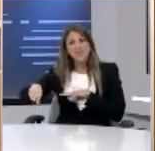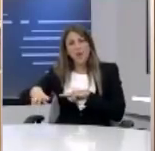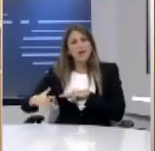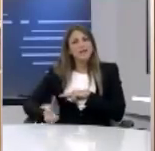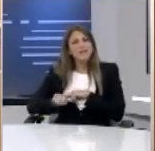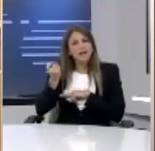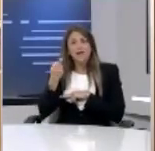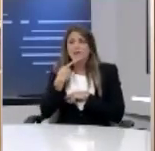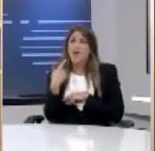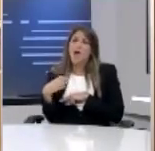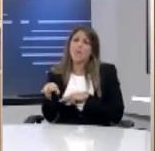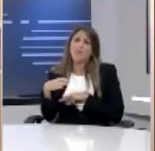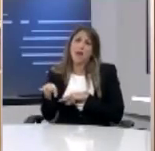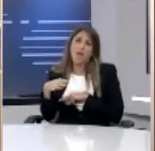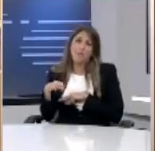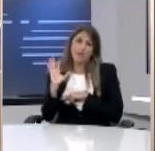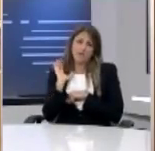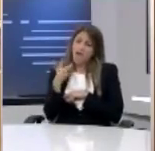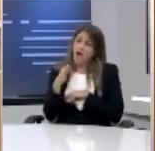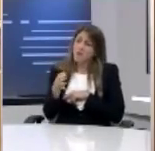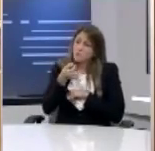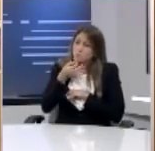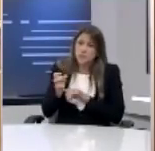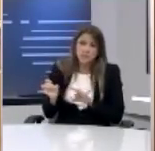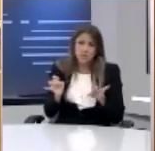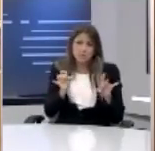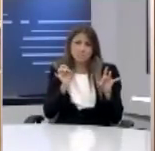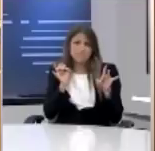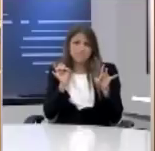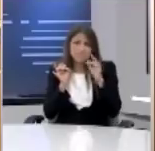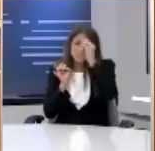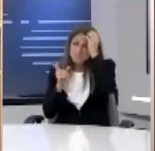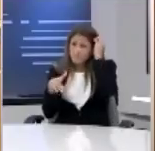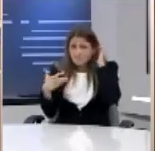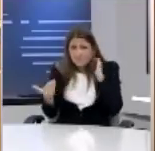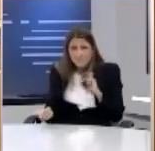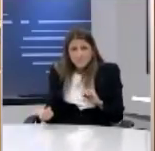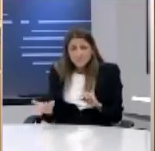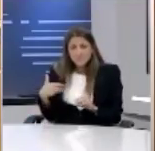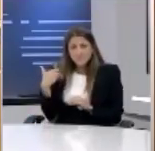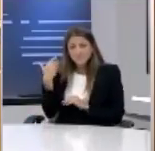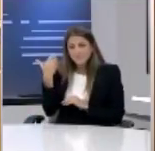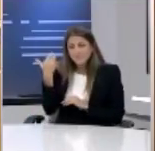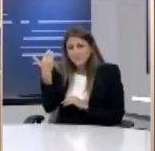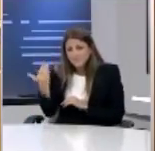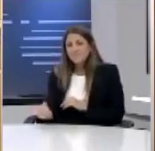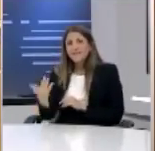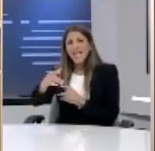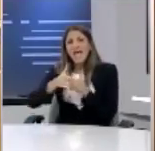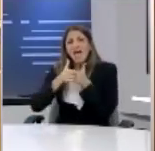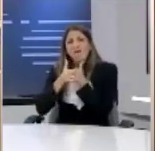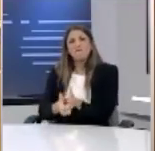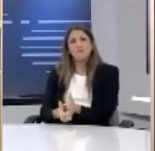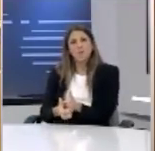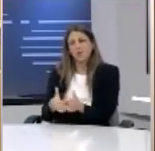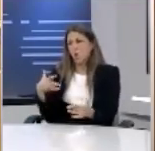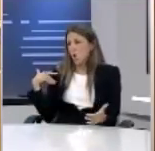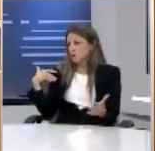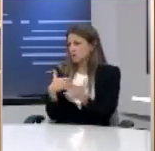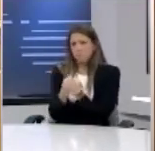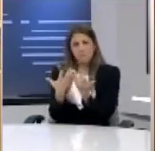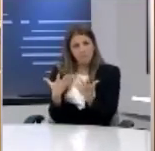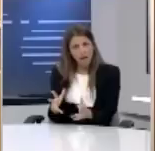λέξη. Την αδυναμία σας να απαιτήσετε την εφαρμογή του κεκτημένου που σας κληροδοτήσαμε σε επίπεδο Ευρωπαϊκής Ένωσης, δηλαδή